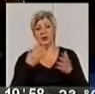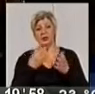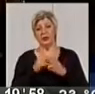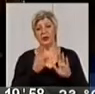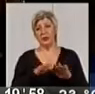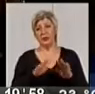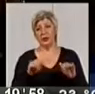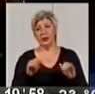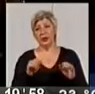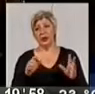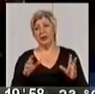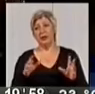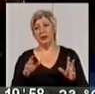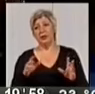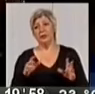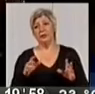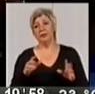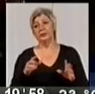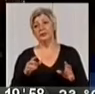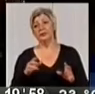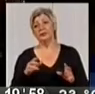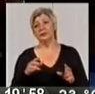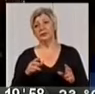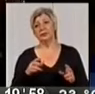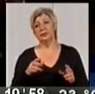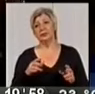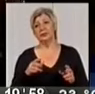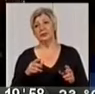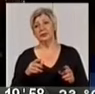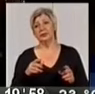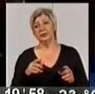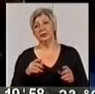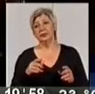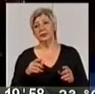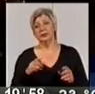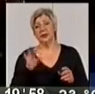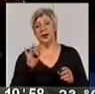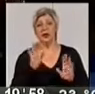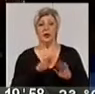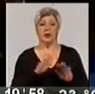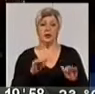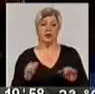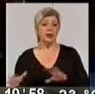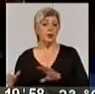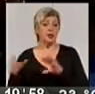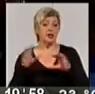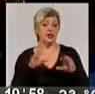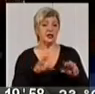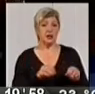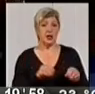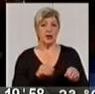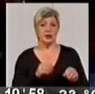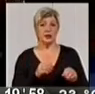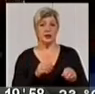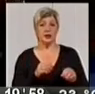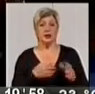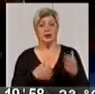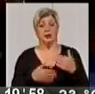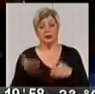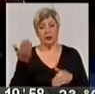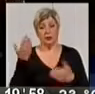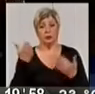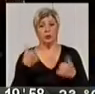в ДБСД, сироти чи позбавлені батьківського, теж мають право оздоровлюватися. І діти переселенців, вони давно це вже